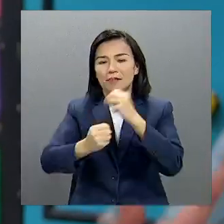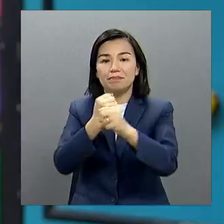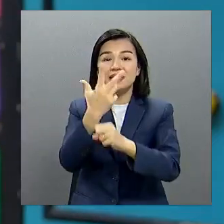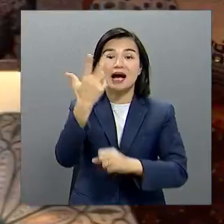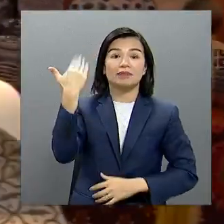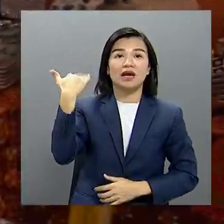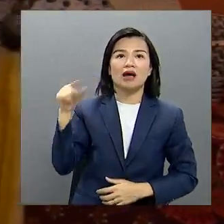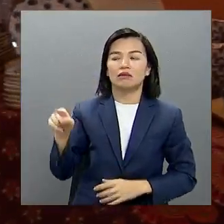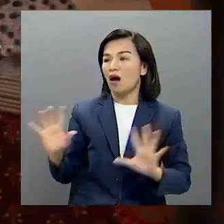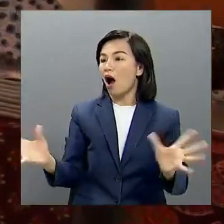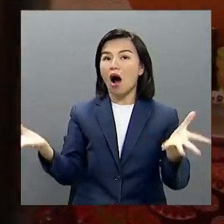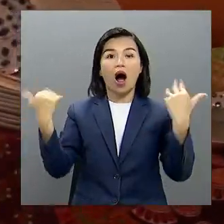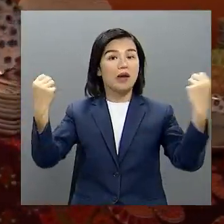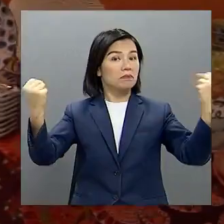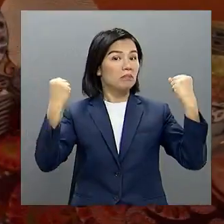ายทุกโรคเลย